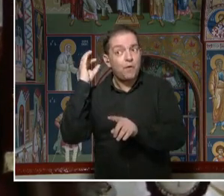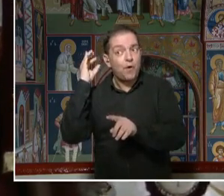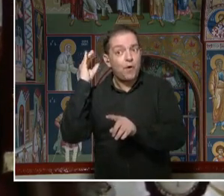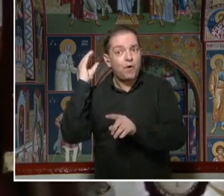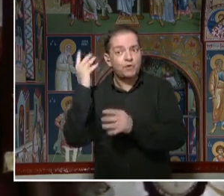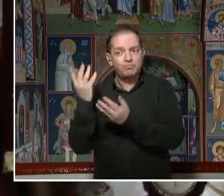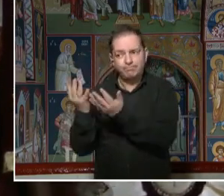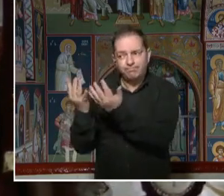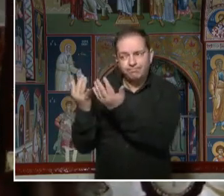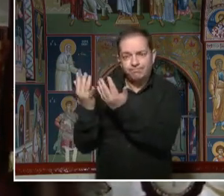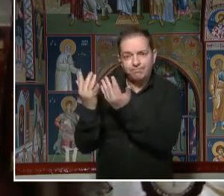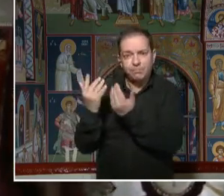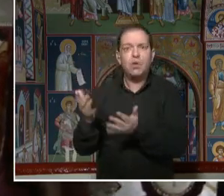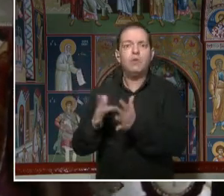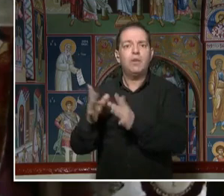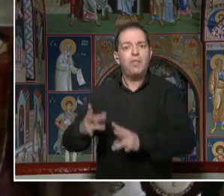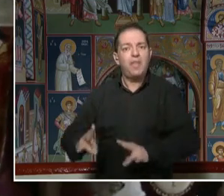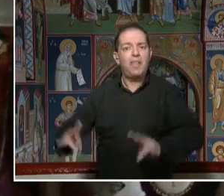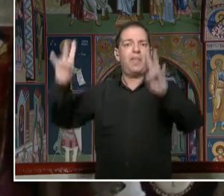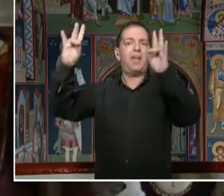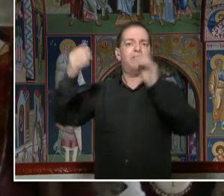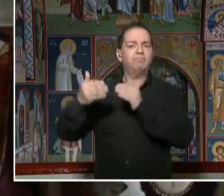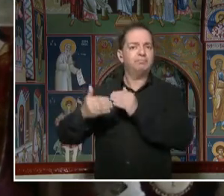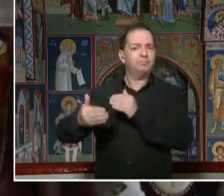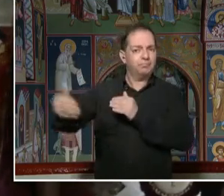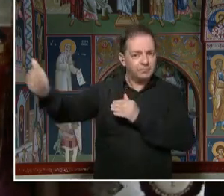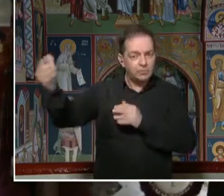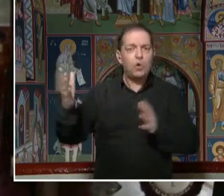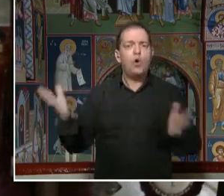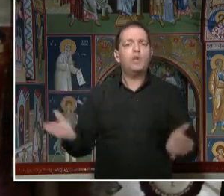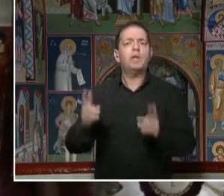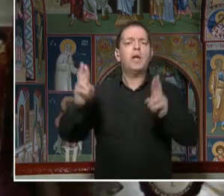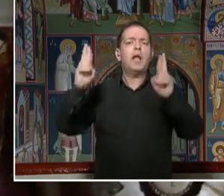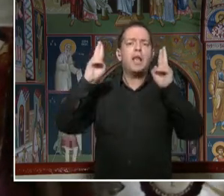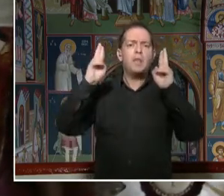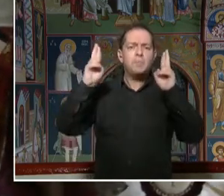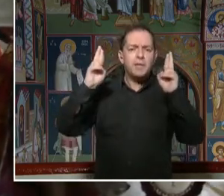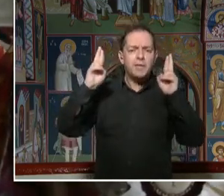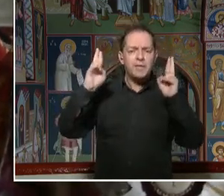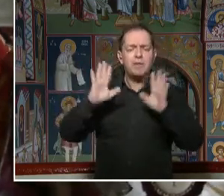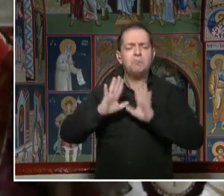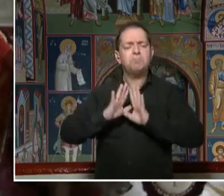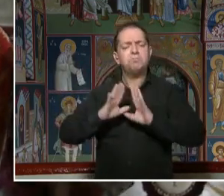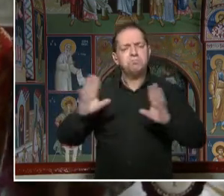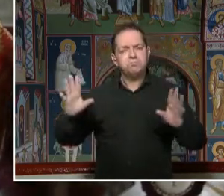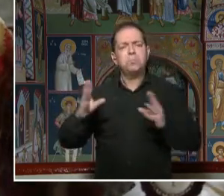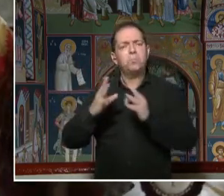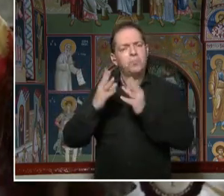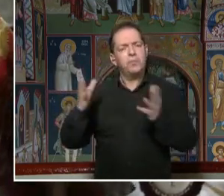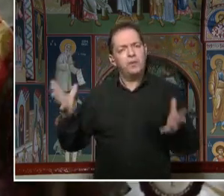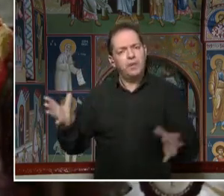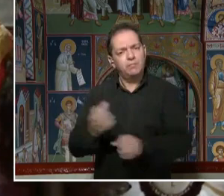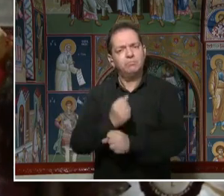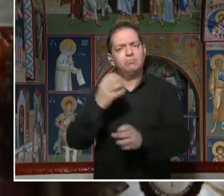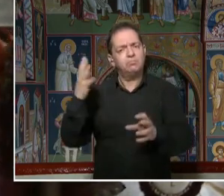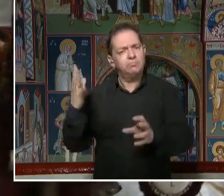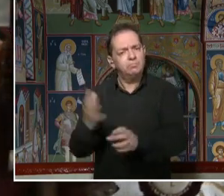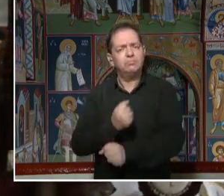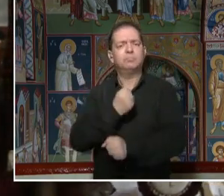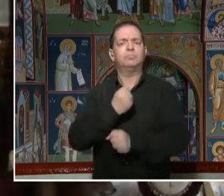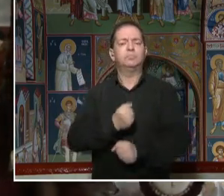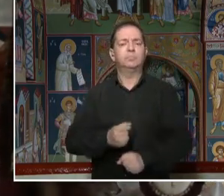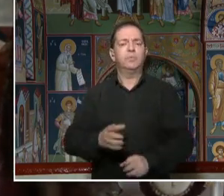της Αναστάσεως και κάθε ελπίδα μας ανθρώπινη θα δυναμώσει. Ας κρατήσουμε